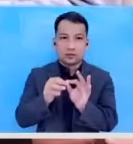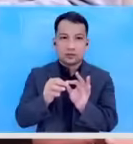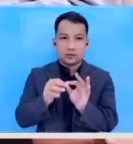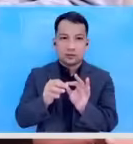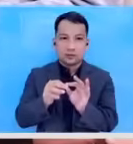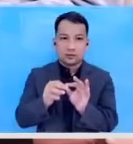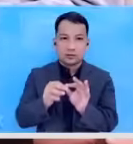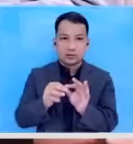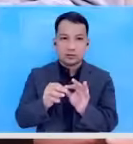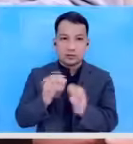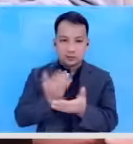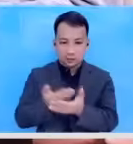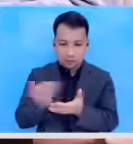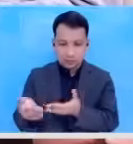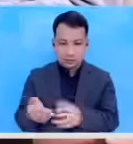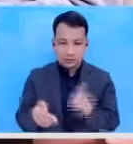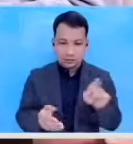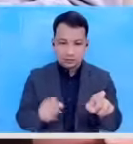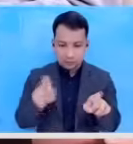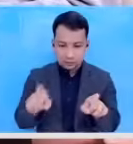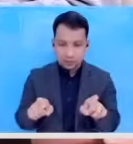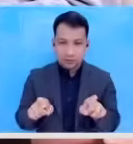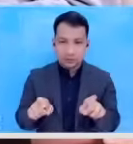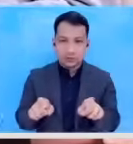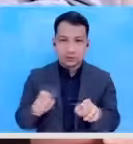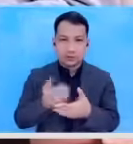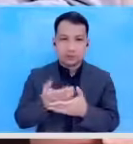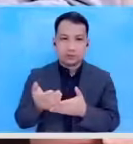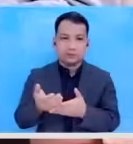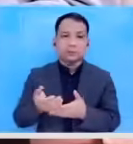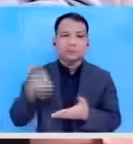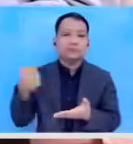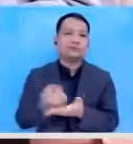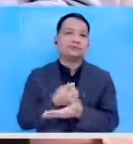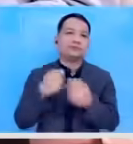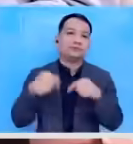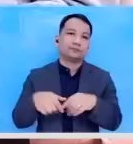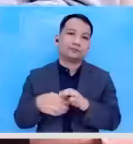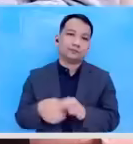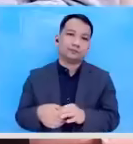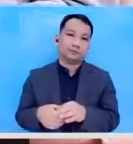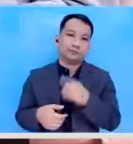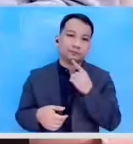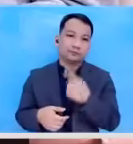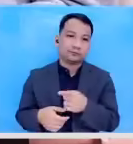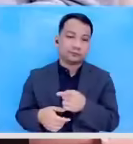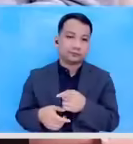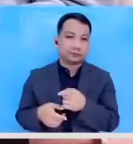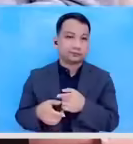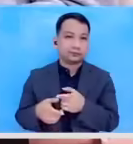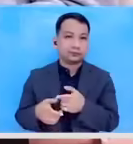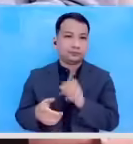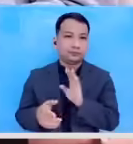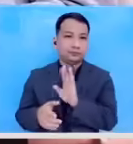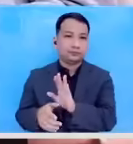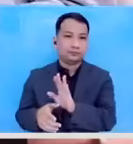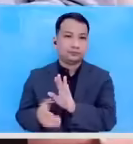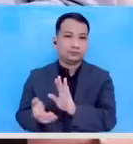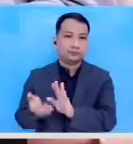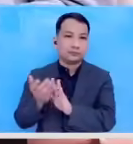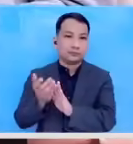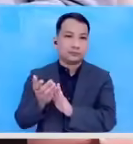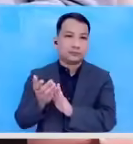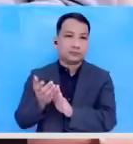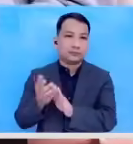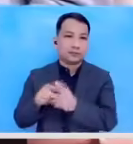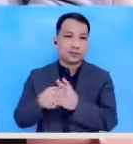to, kailangan mo yan. Alam mo, pag di mo yan binili, magsisisi ka, nandito na tayo. Saka, not everybody knows, she's an introvert eh. That's why she's